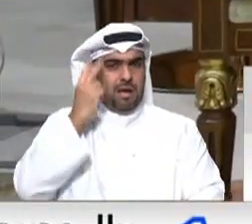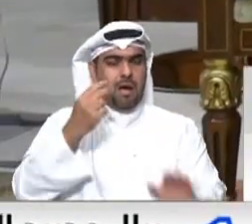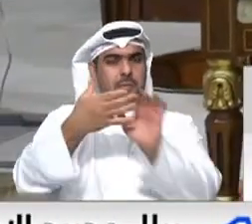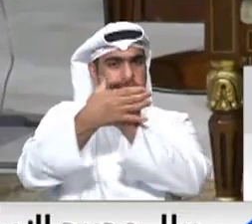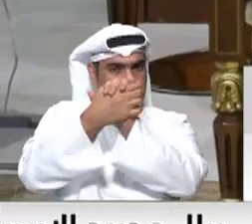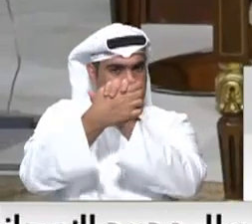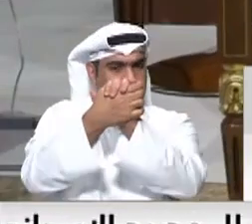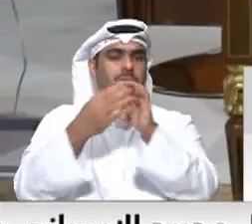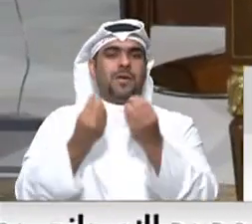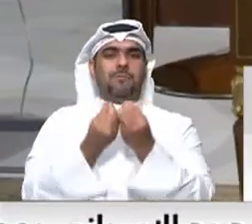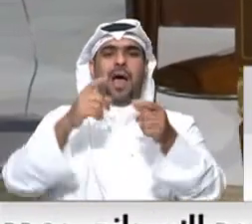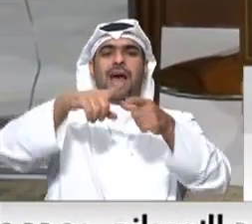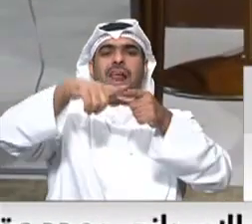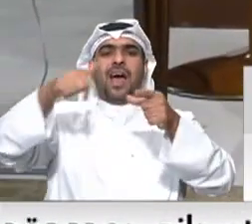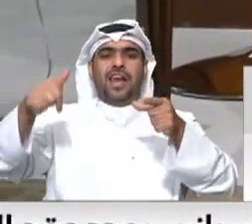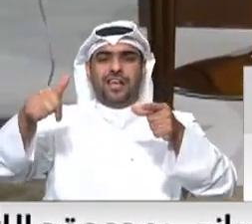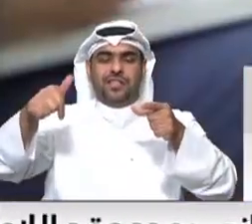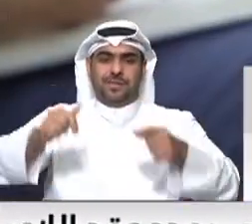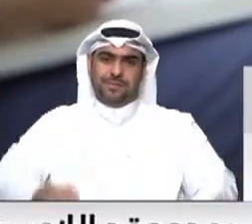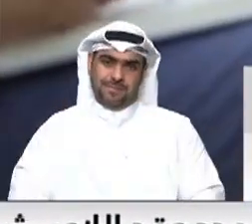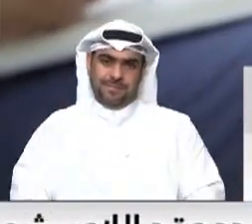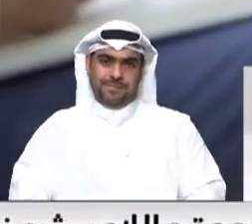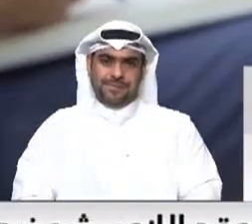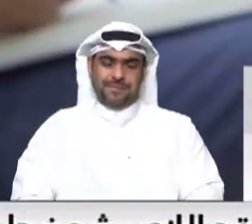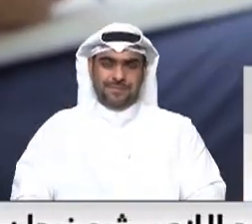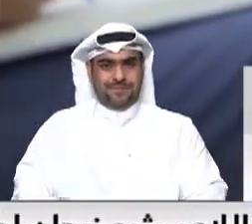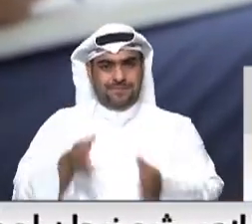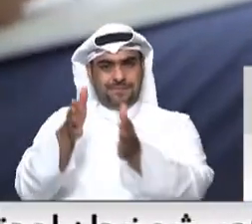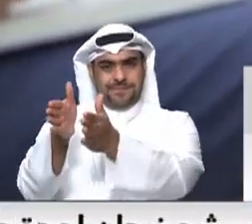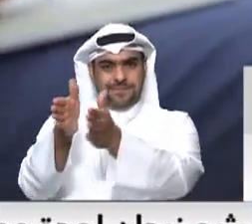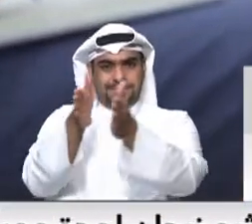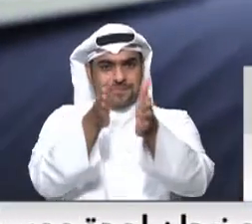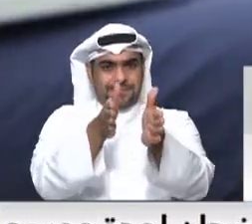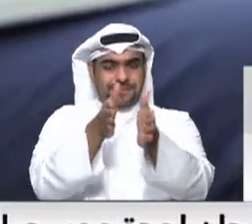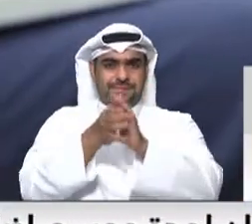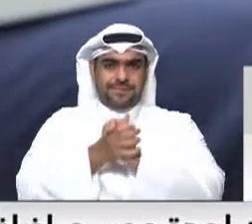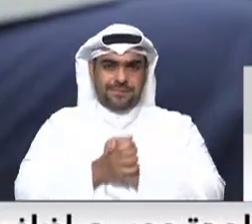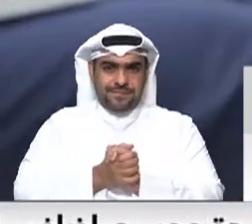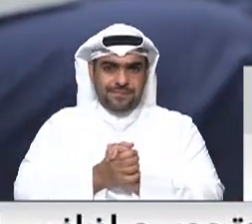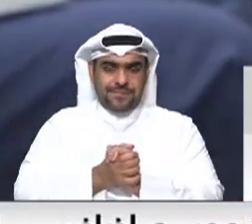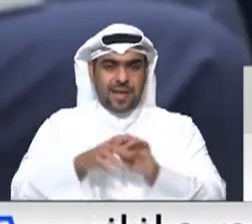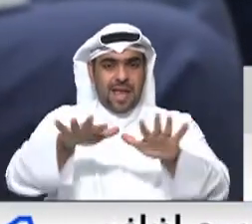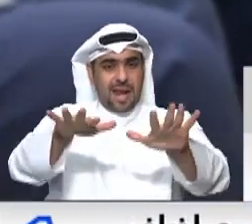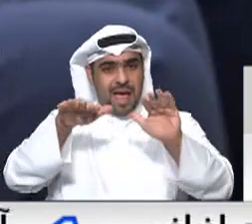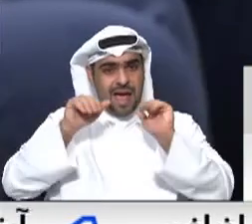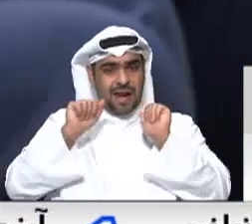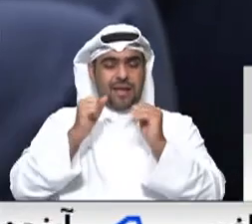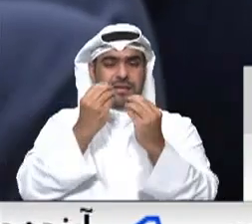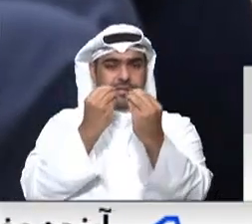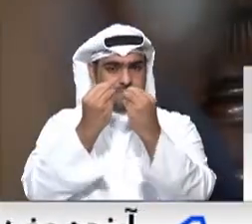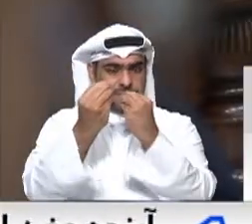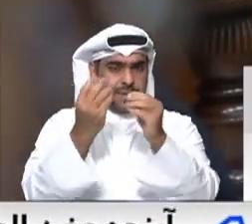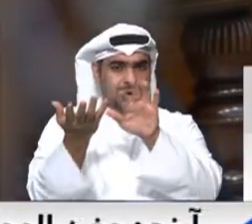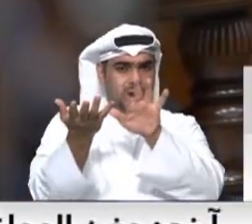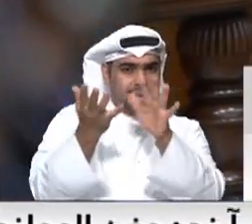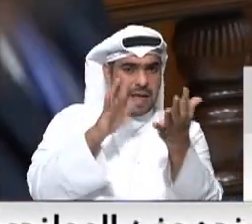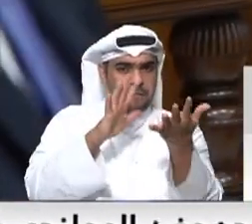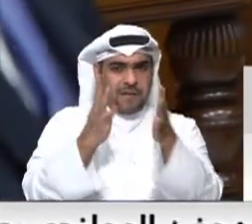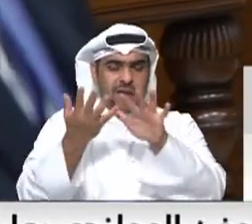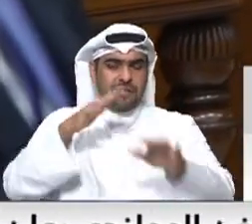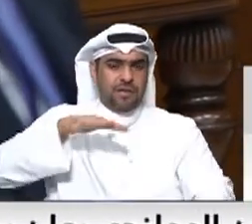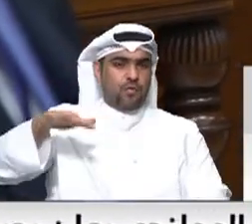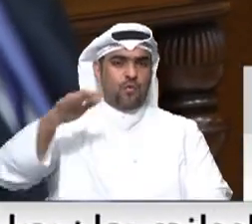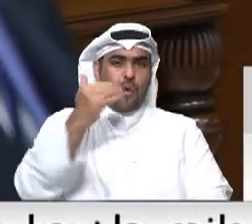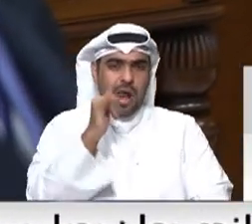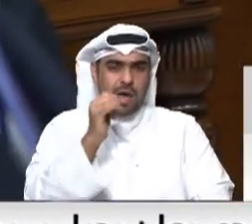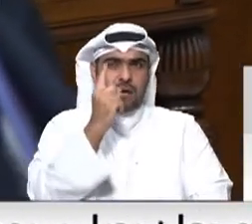السياسية والاقتصادية والثقافية. كما تم تبادل وجهات النظر حيال التطورات الأخيرة على الساحتين